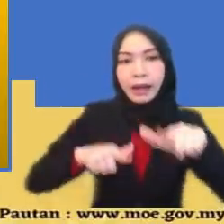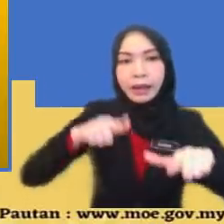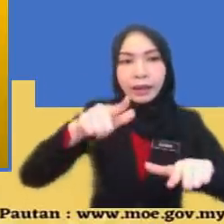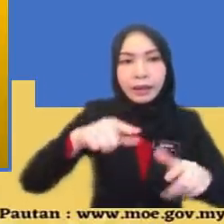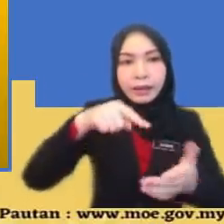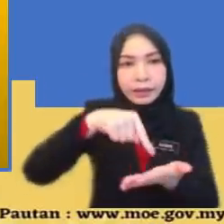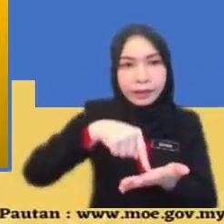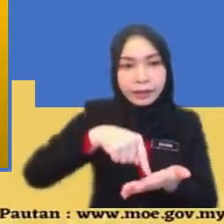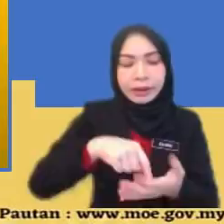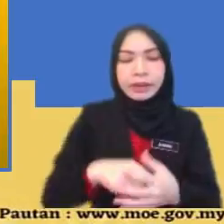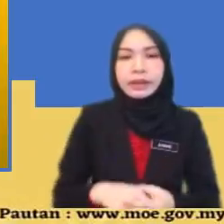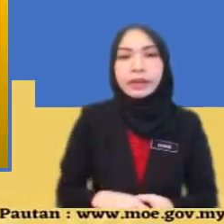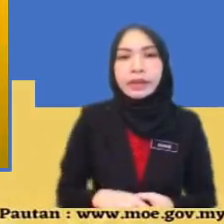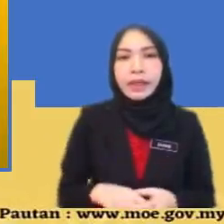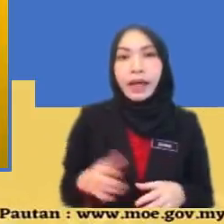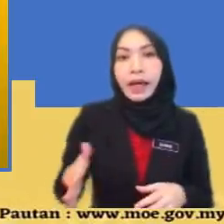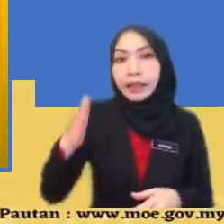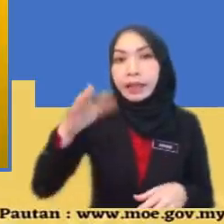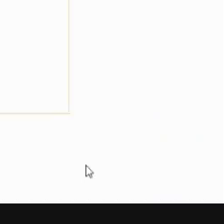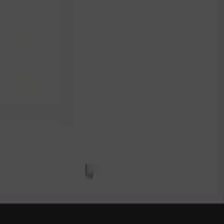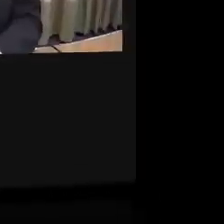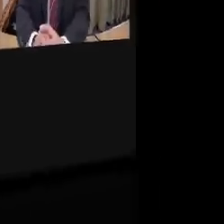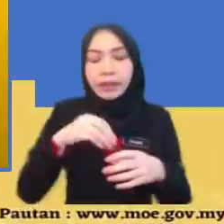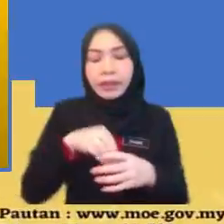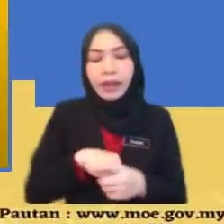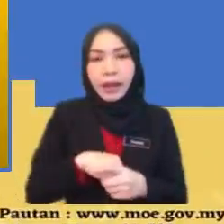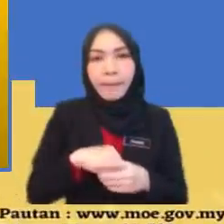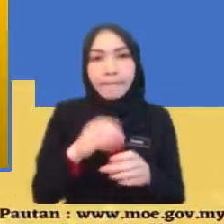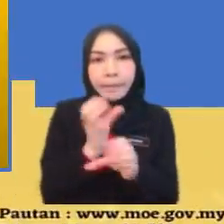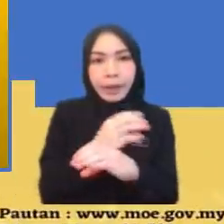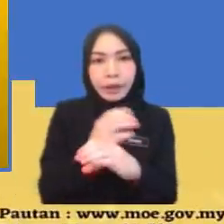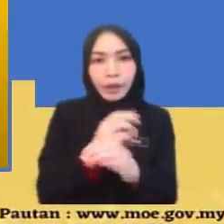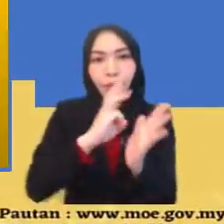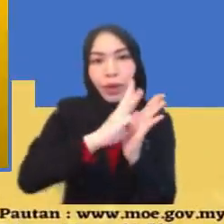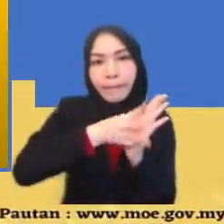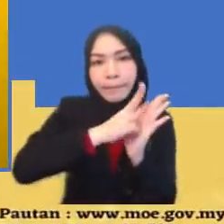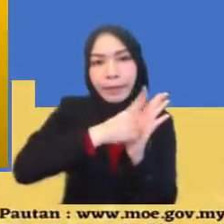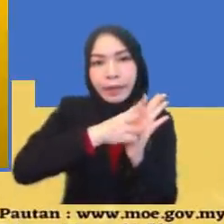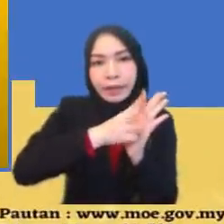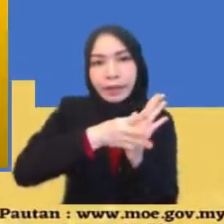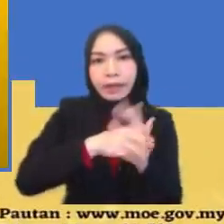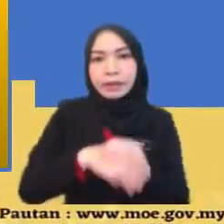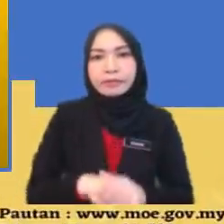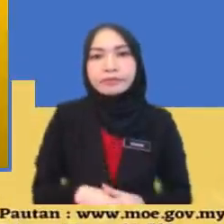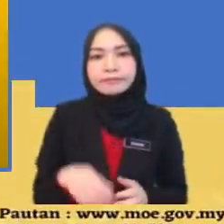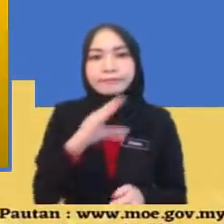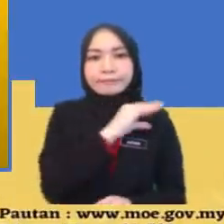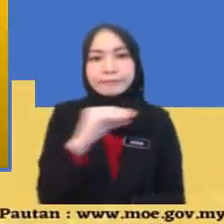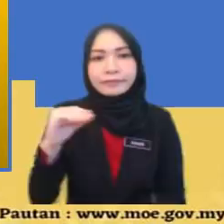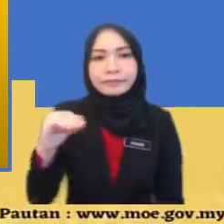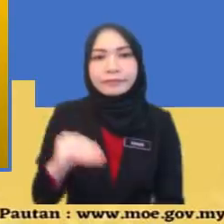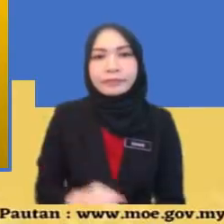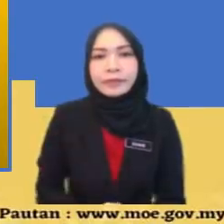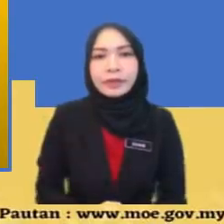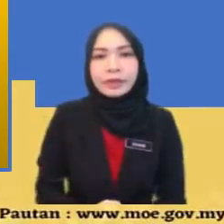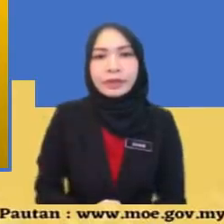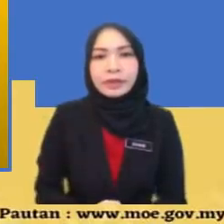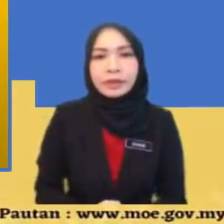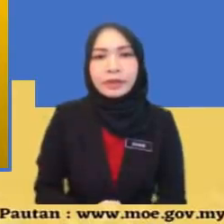dilaksanakan dalam bentuk Evina dan bahan suku ngandi pautkan dalam repositori yang saya sebutkan tadi